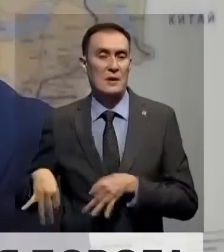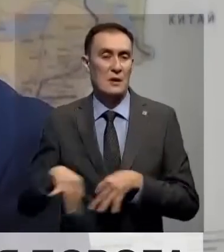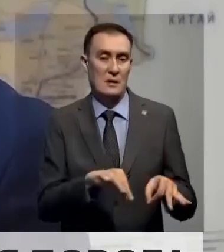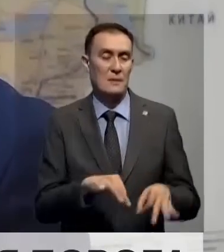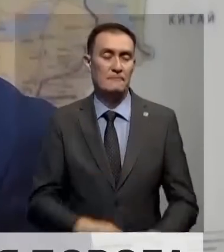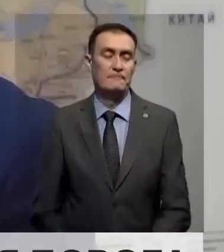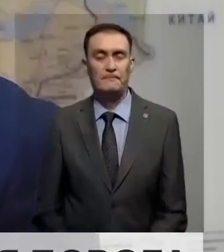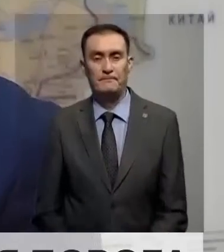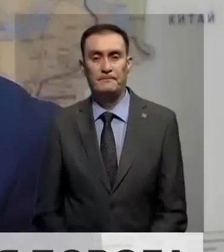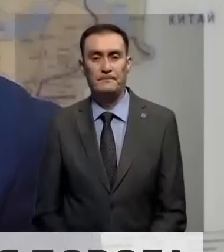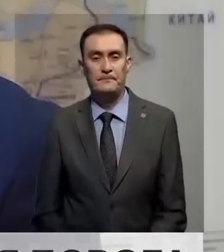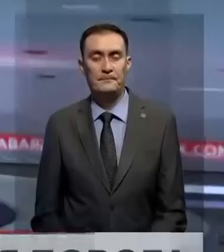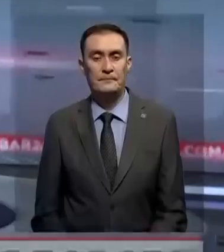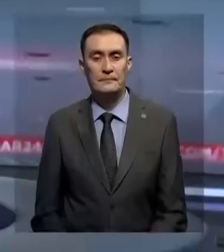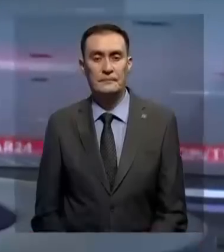участке.